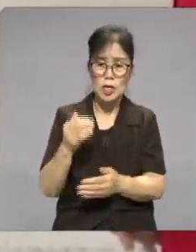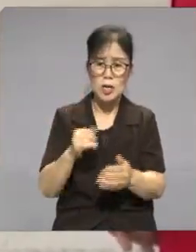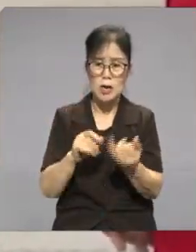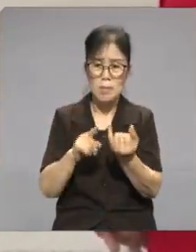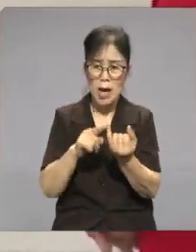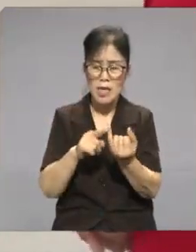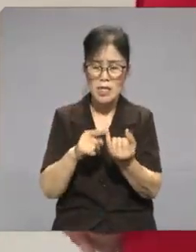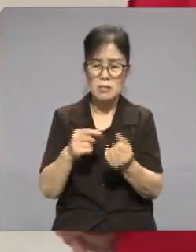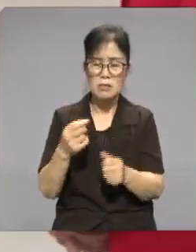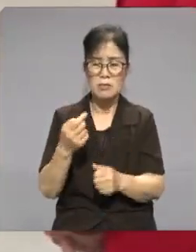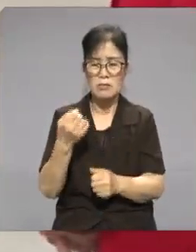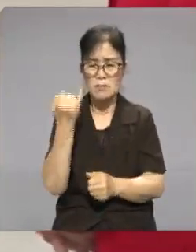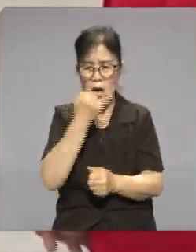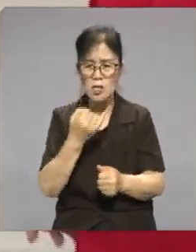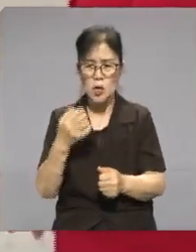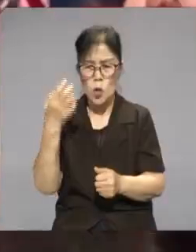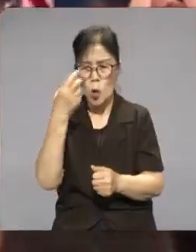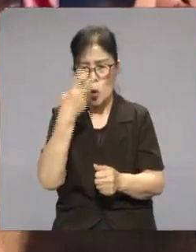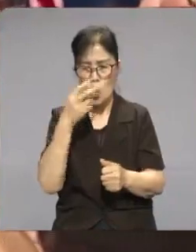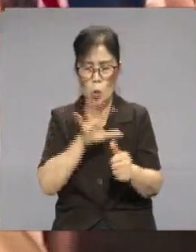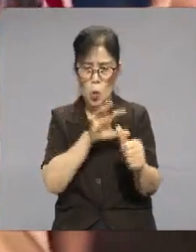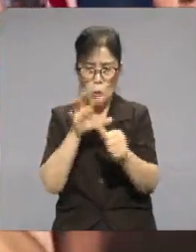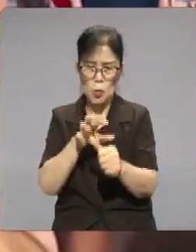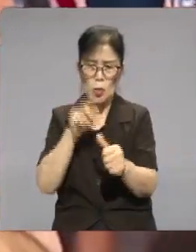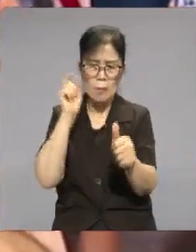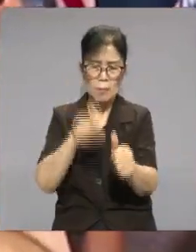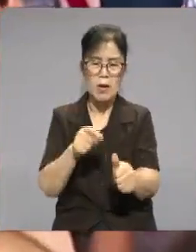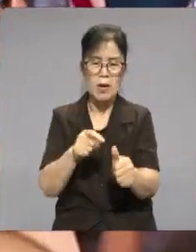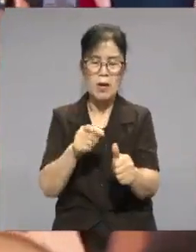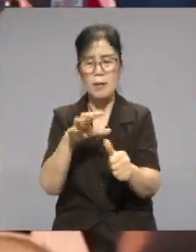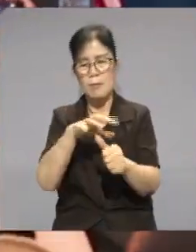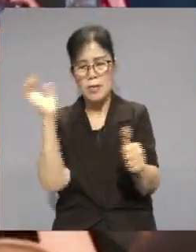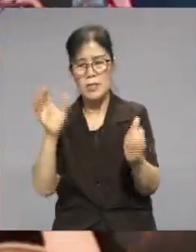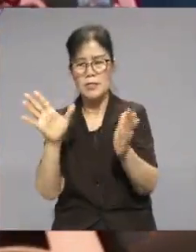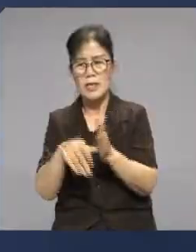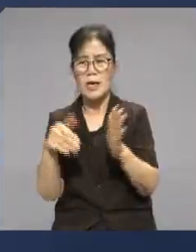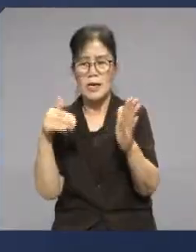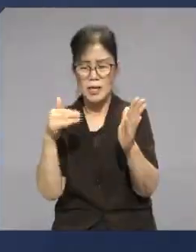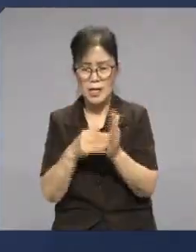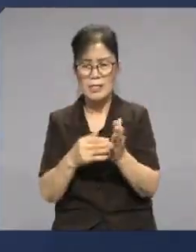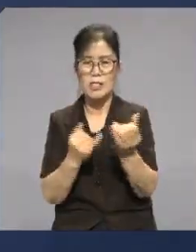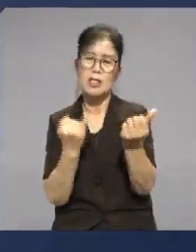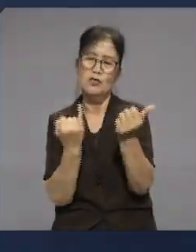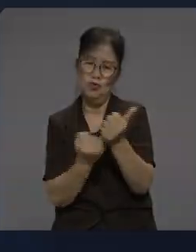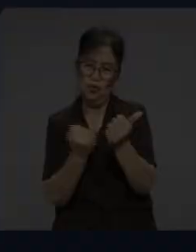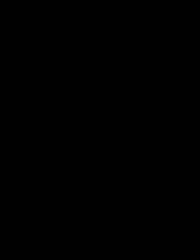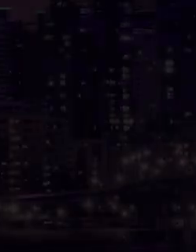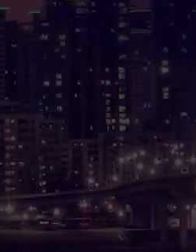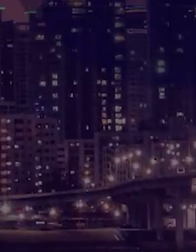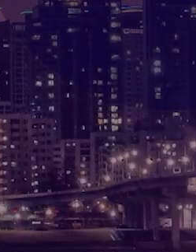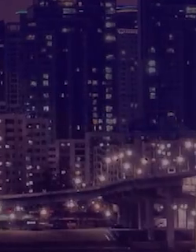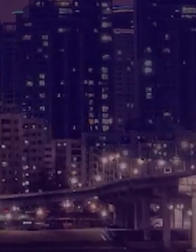코로나19에서 완치될 때까지 해리스 부통령이 이어갈 예정입니다. OBS 뉴스 이윤택입니다.